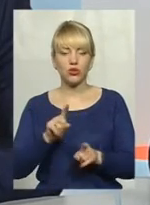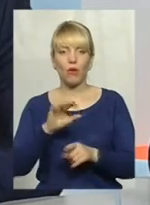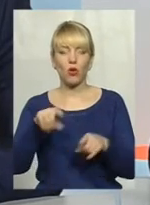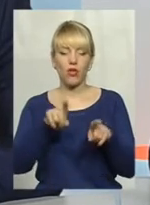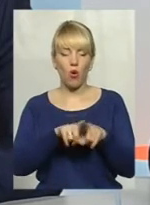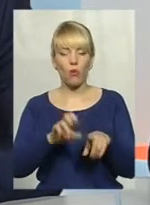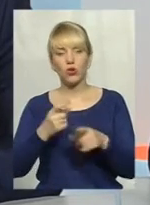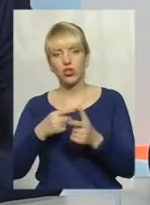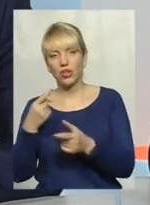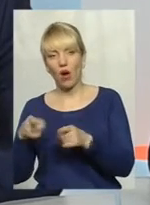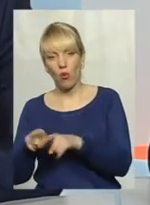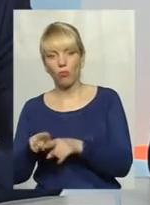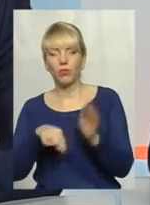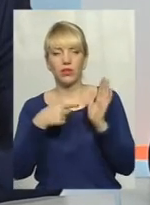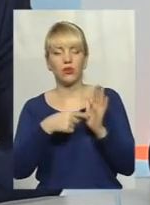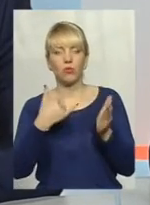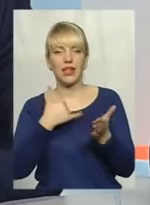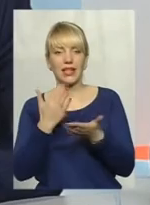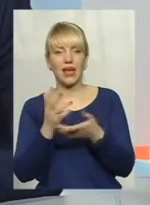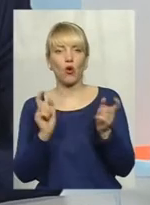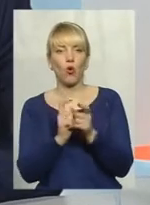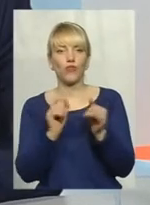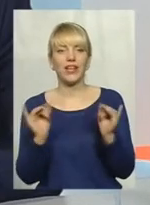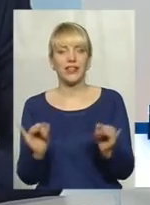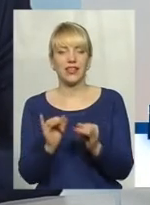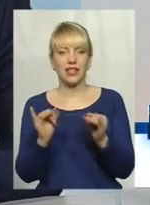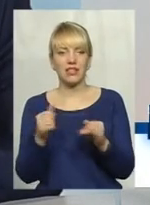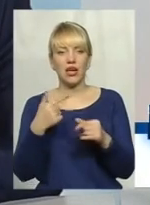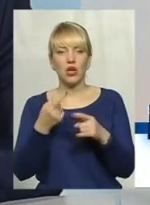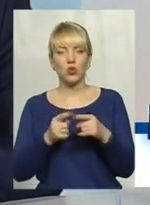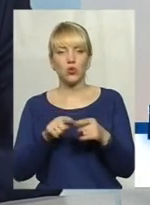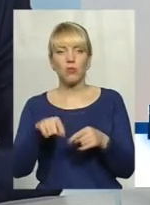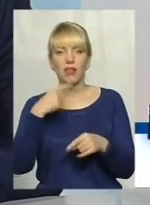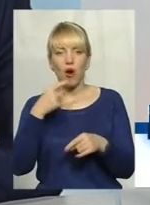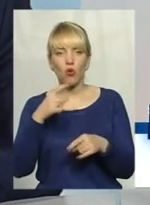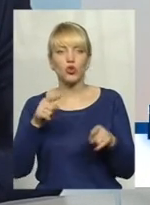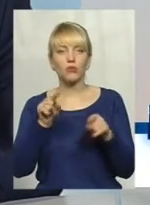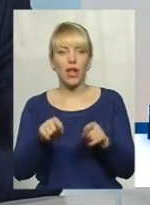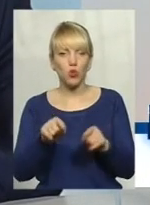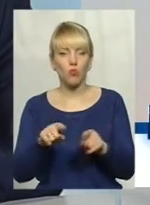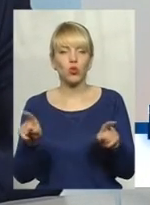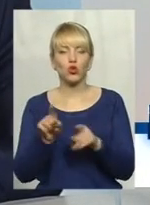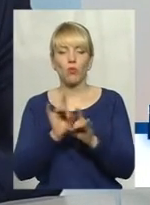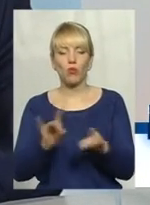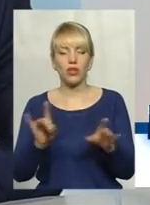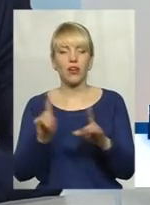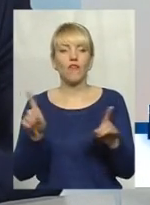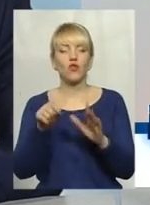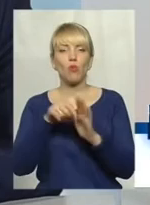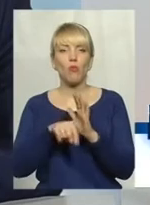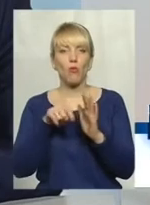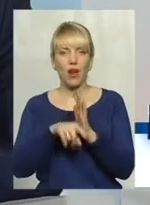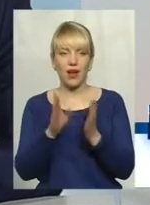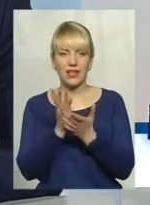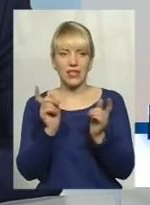в мене конфлікт інтересів. Тут ми наголошуємо на тому, що пояснювати, в чому полягає цей